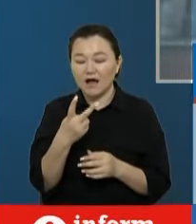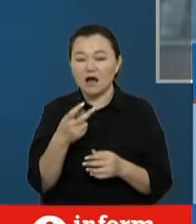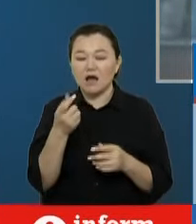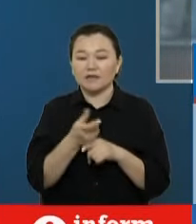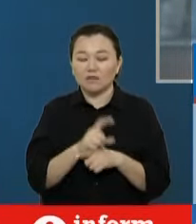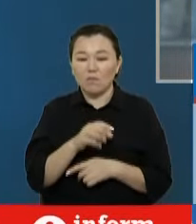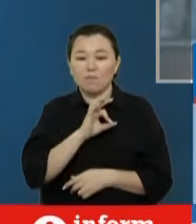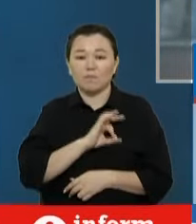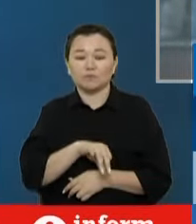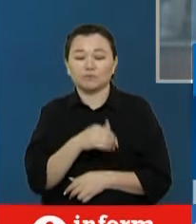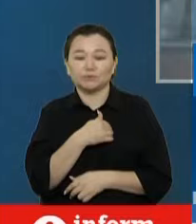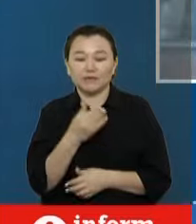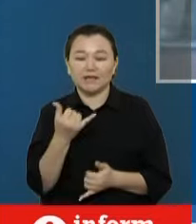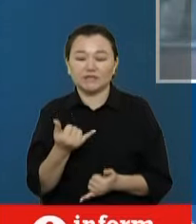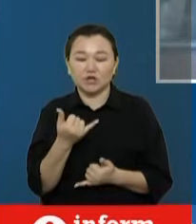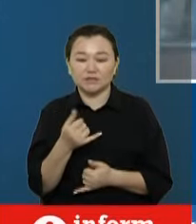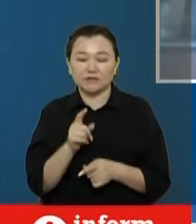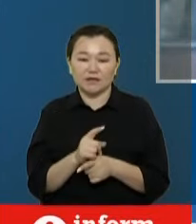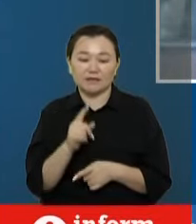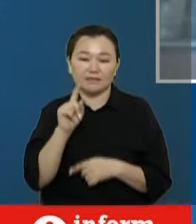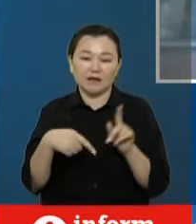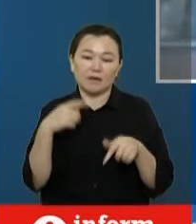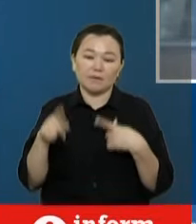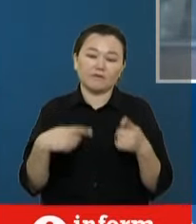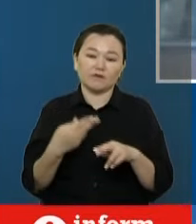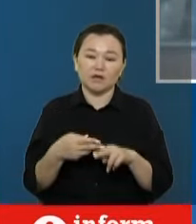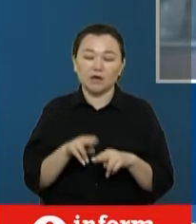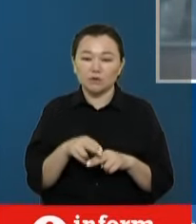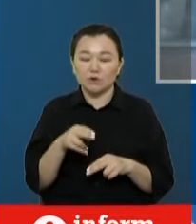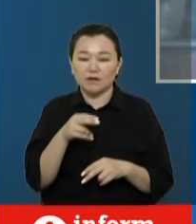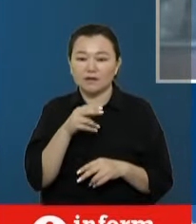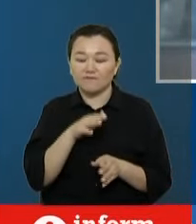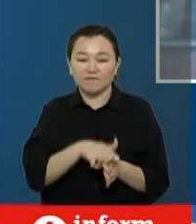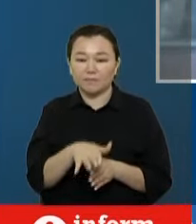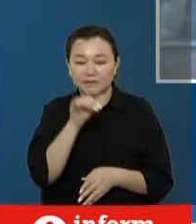этим воспользовался. И вот сейчас выделяют такие требования, которые невыполнимы.